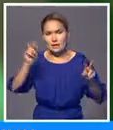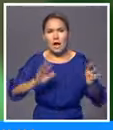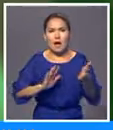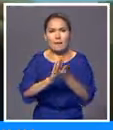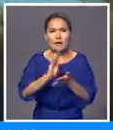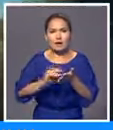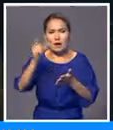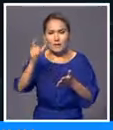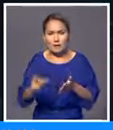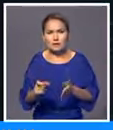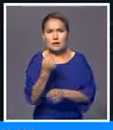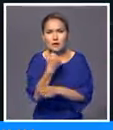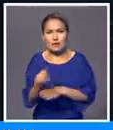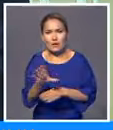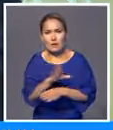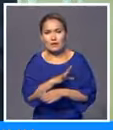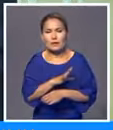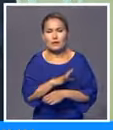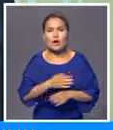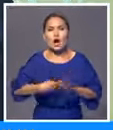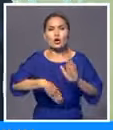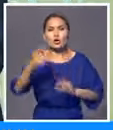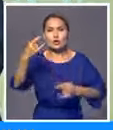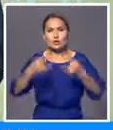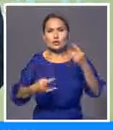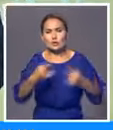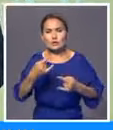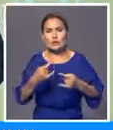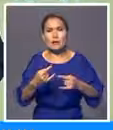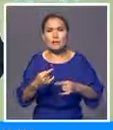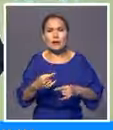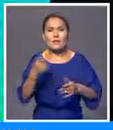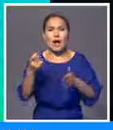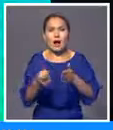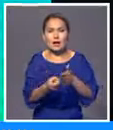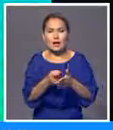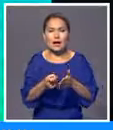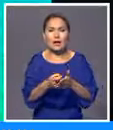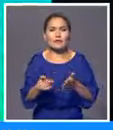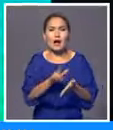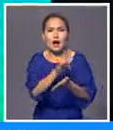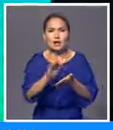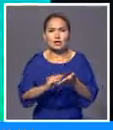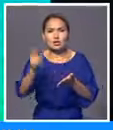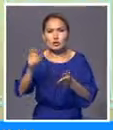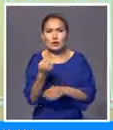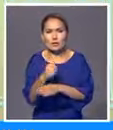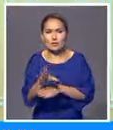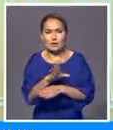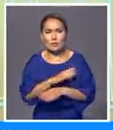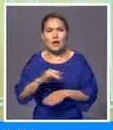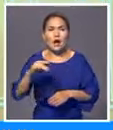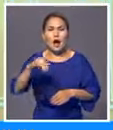Қазақстан газетінің тілшісі марапатталса, үздік телеарна аталымы бірінші Қарағанды телеарнасының тілшісіне бұйырды. Радио және сайт